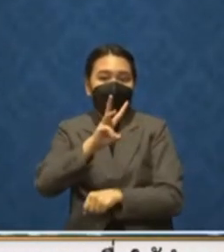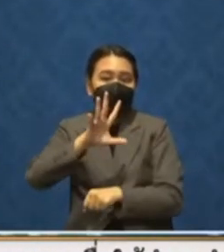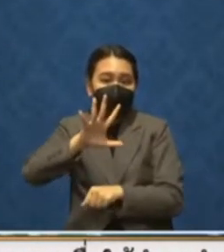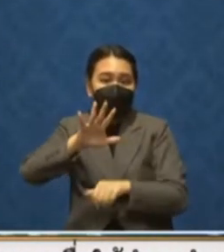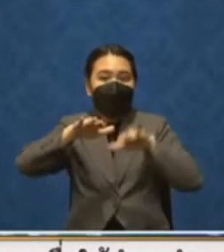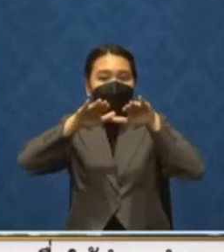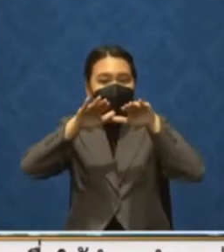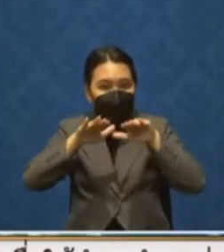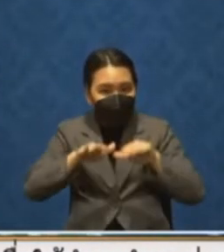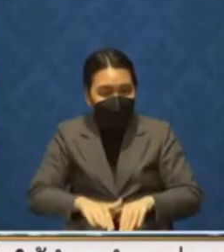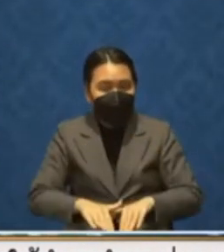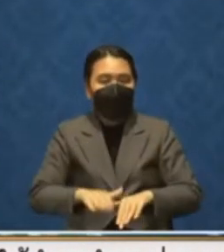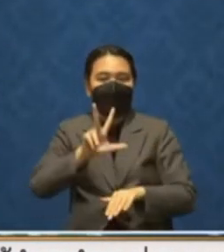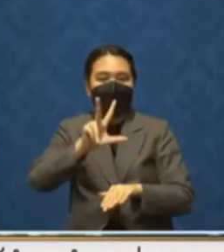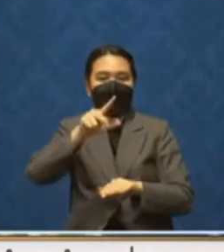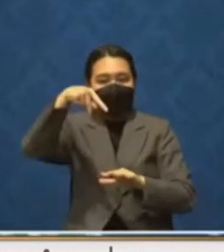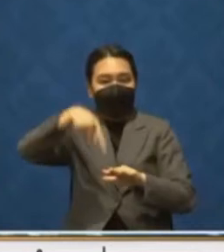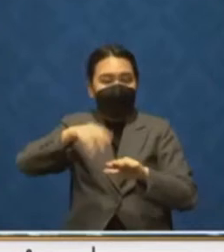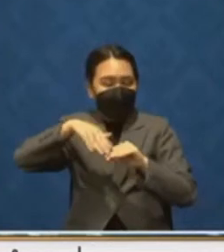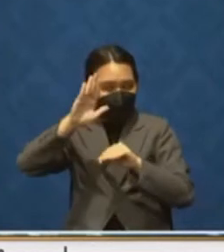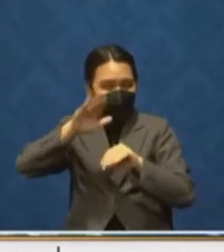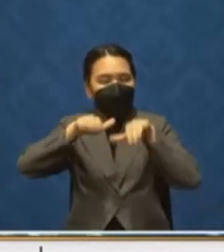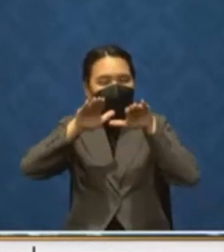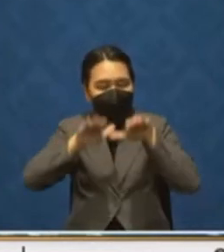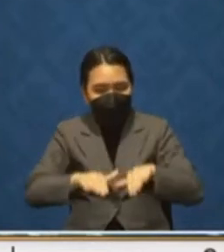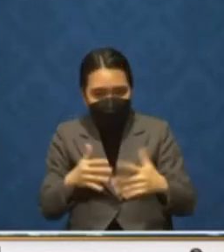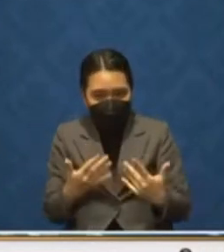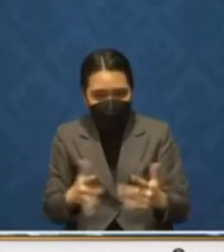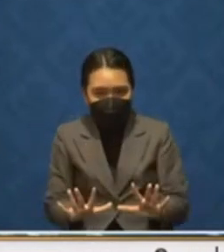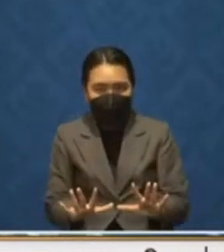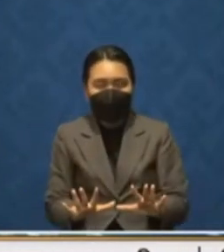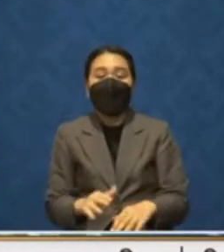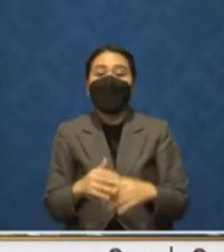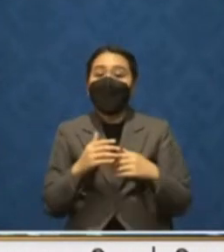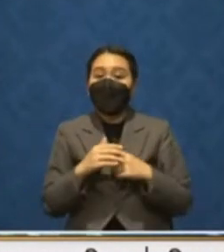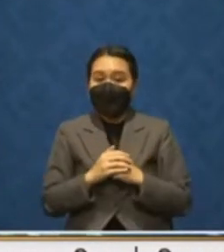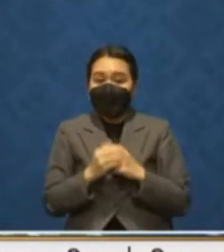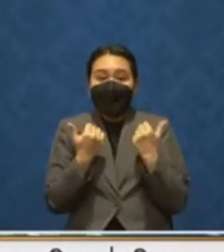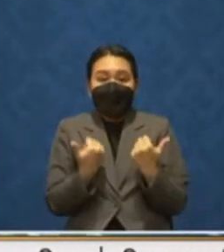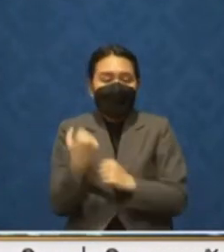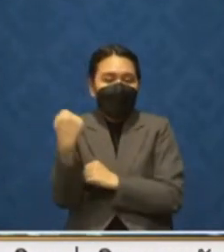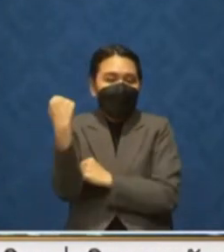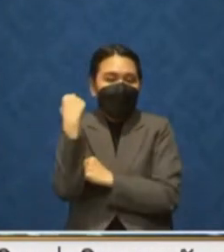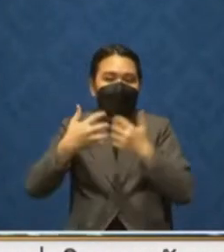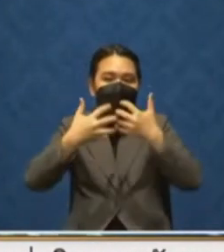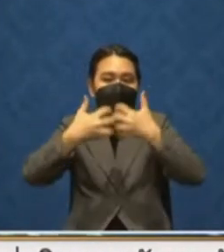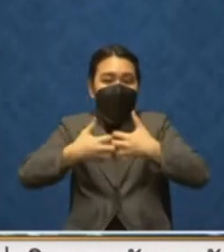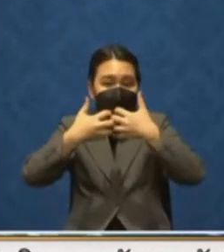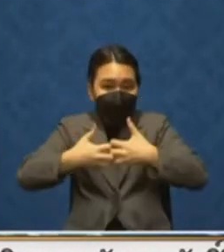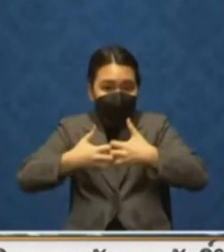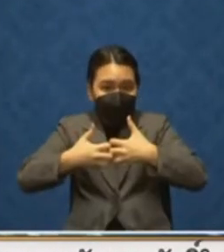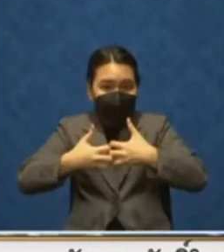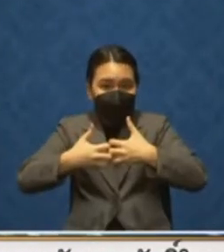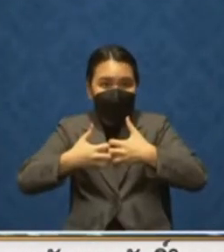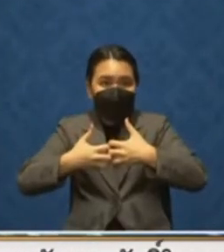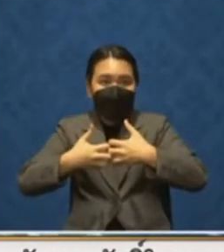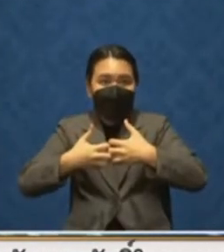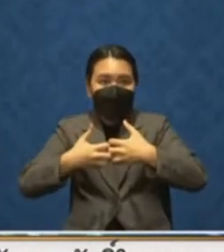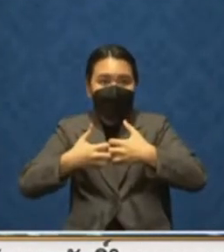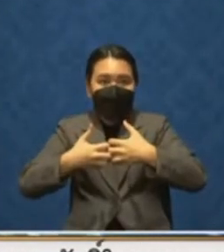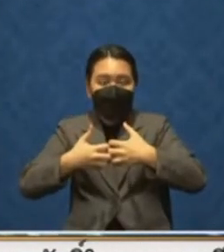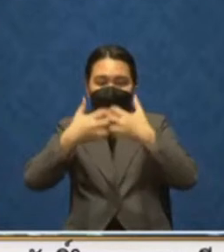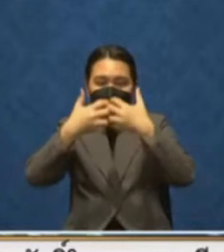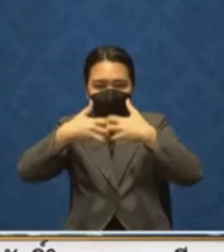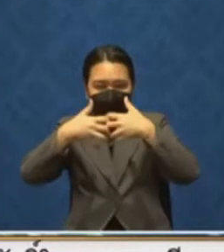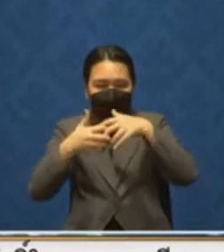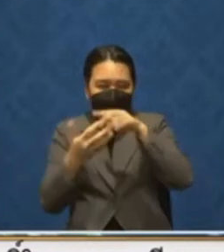ลงมาแล้วและเมื่อคำนวณกำลังการผลิตที่พึ่งพาได้ตามที่กระผม